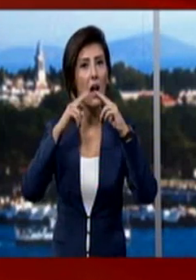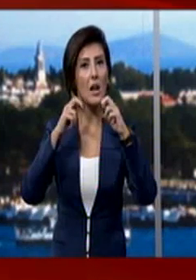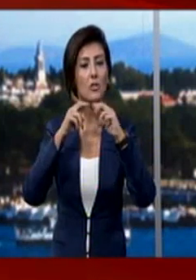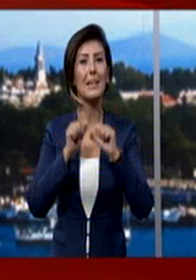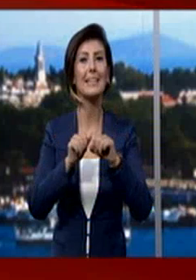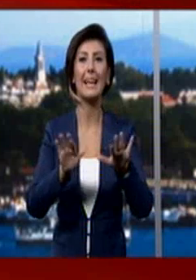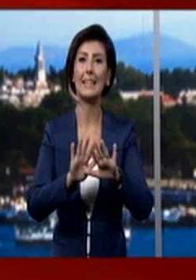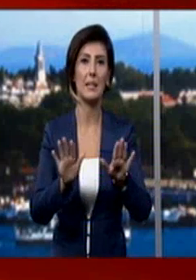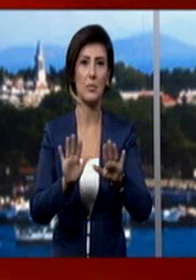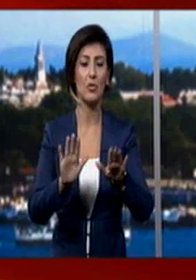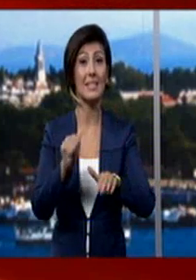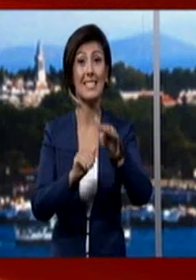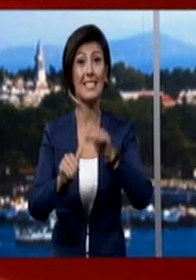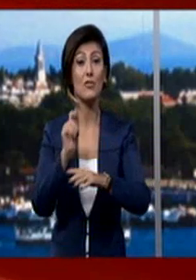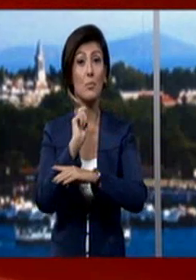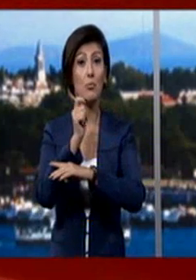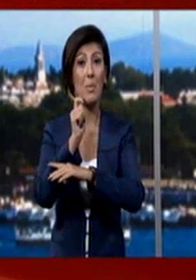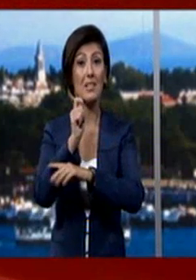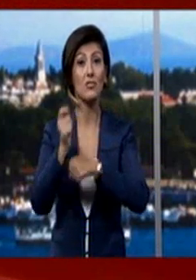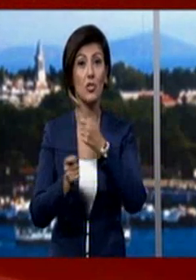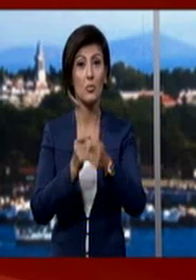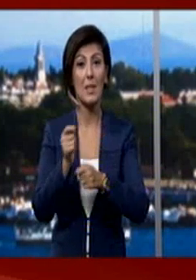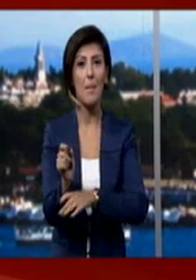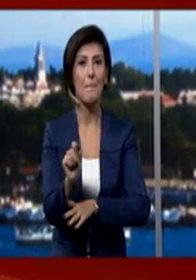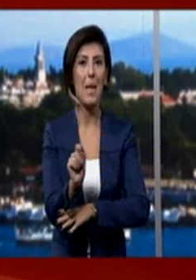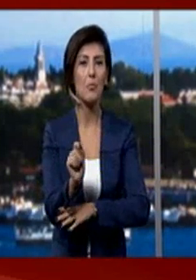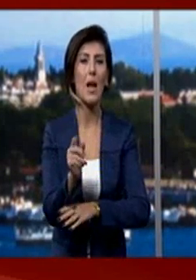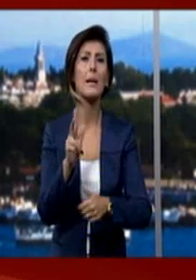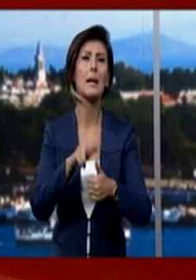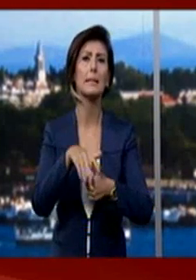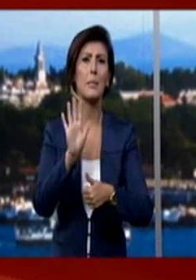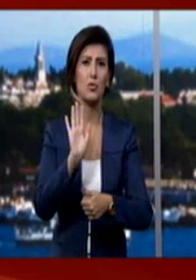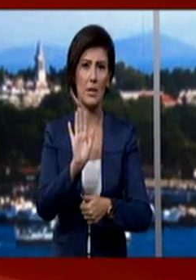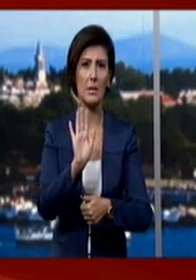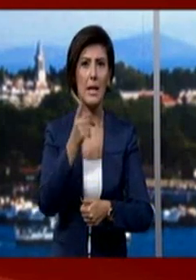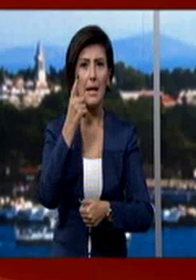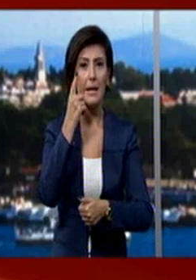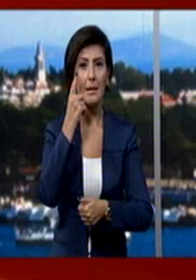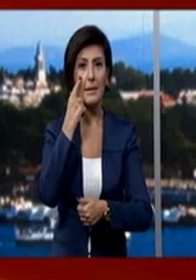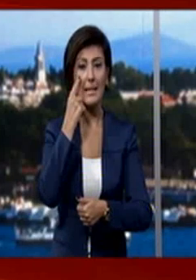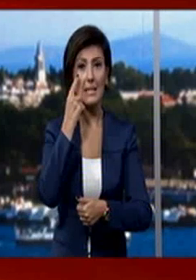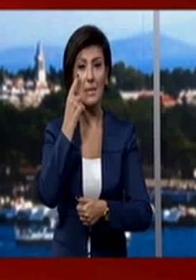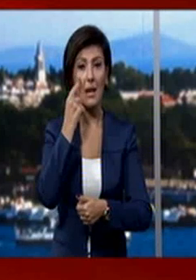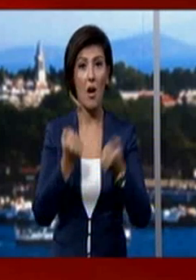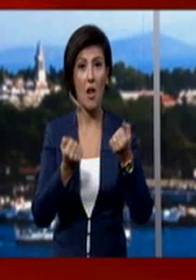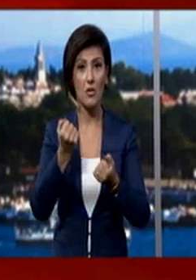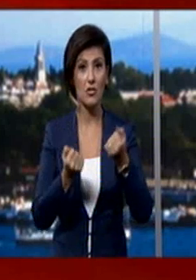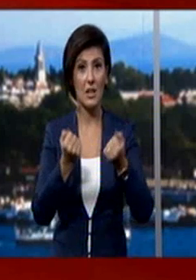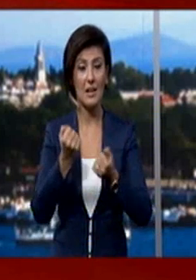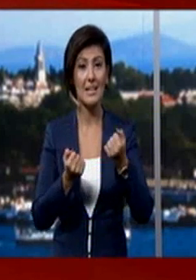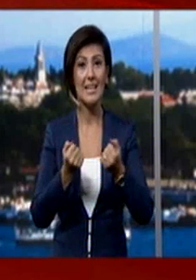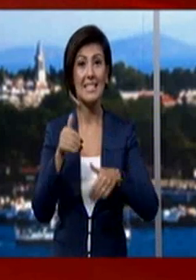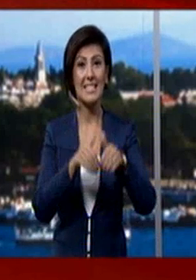araştırmalar yayınlanamayacak. Seçim propagandası çalışmalarına memurlar katılamayacak. Resmi araçlar seçim